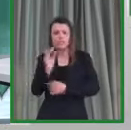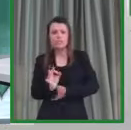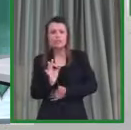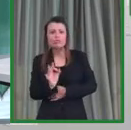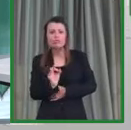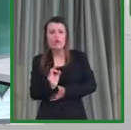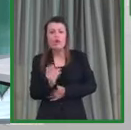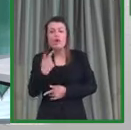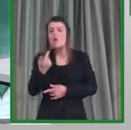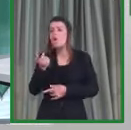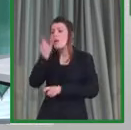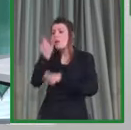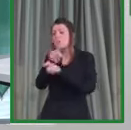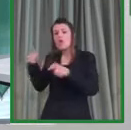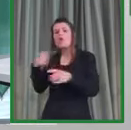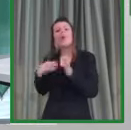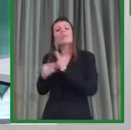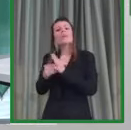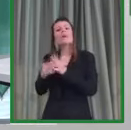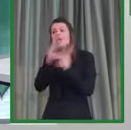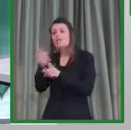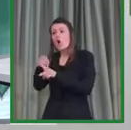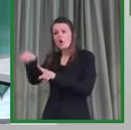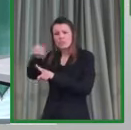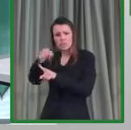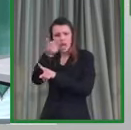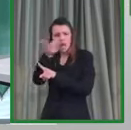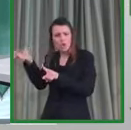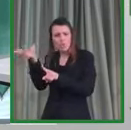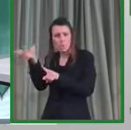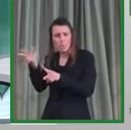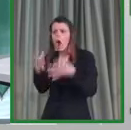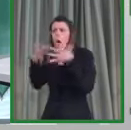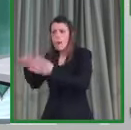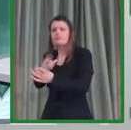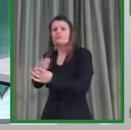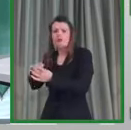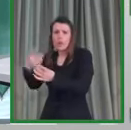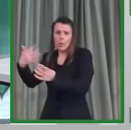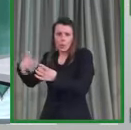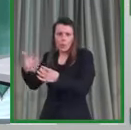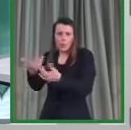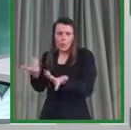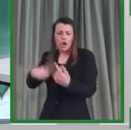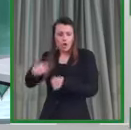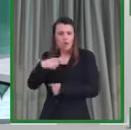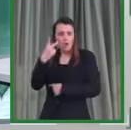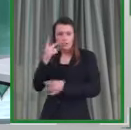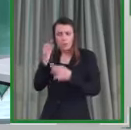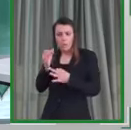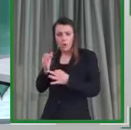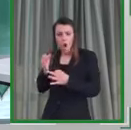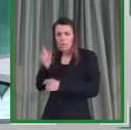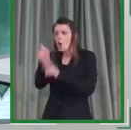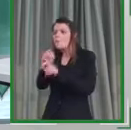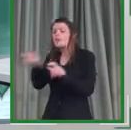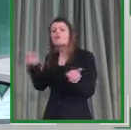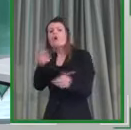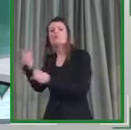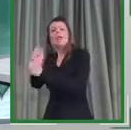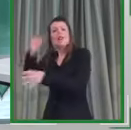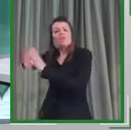ospedali positivo è stato un numero a volte anche considerevole e noi l'abbiamo registrato questo e le motivazioni